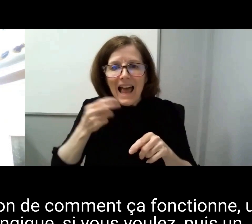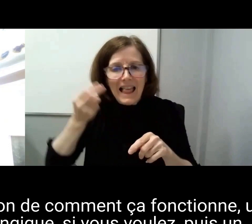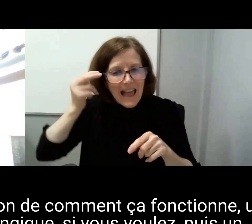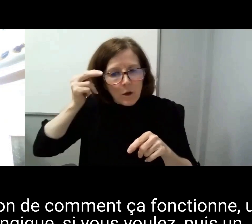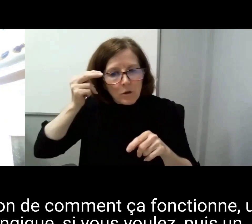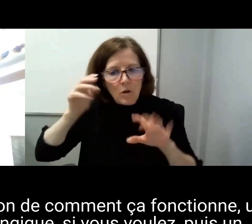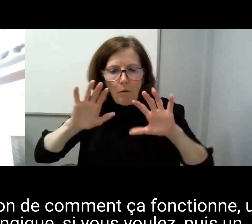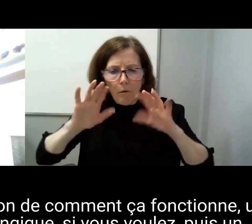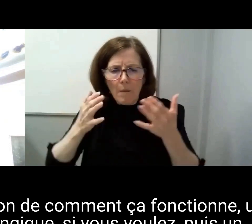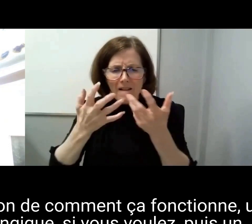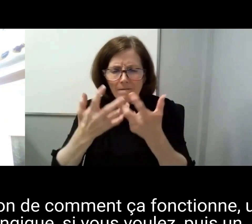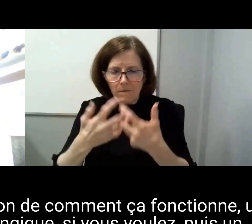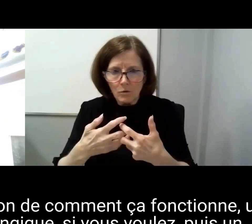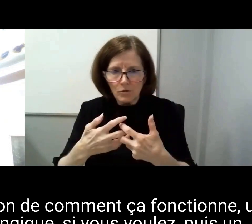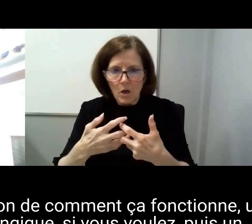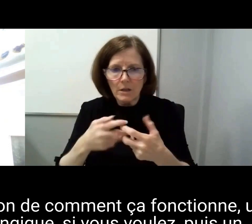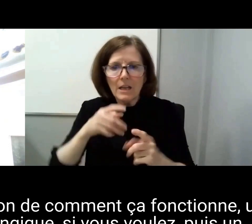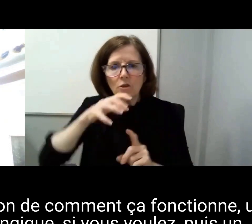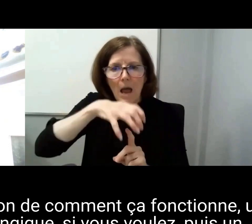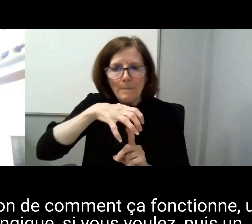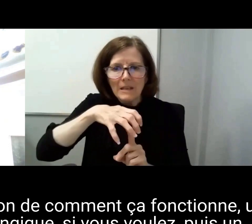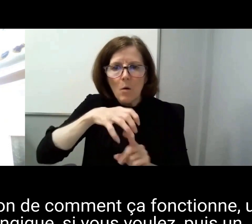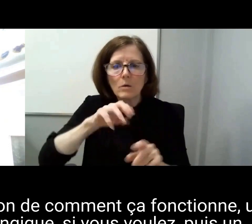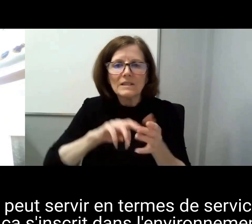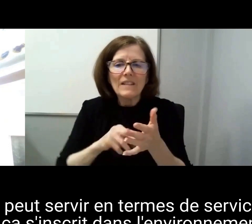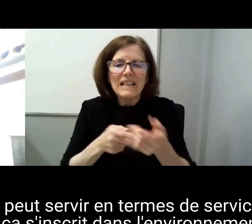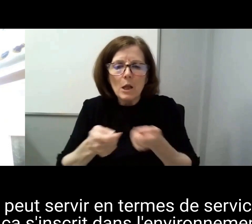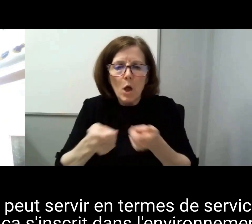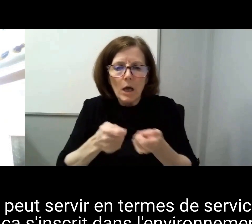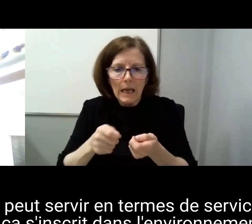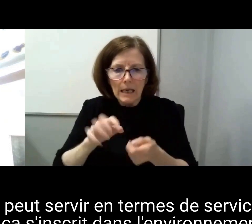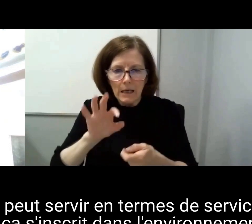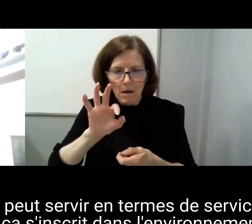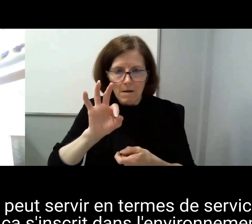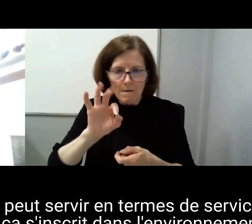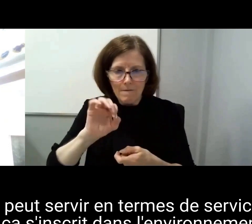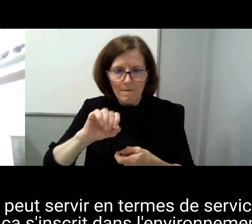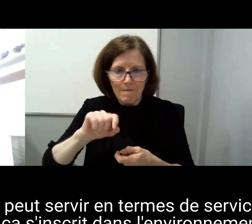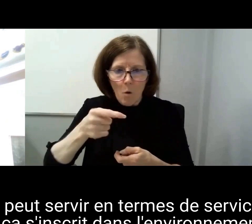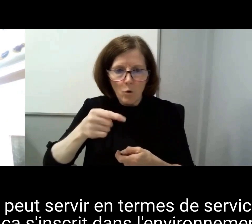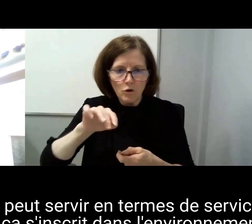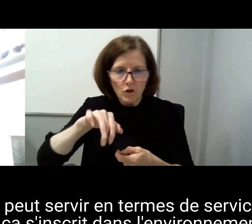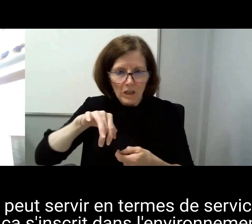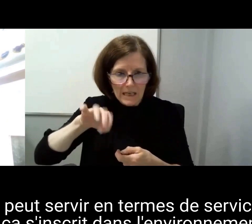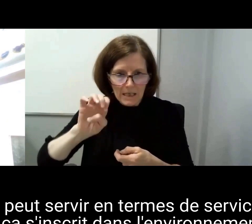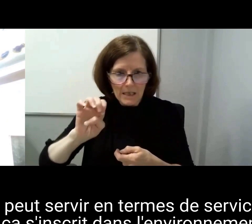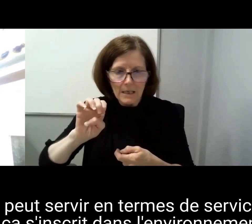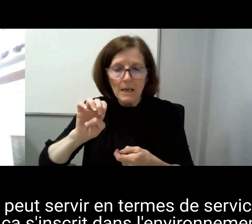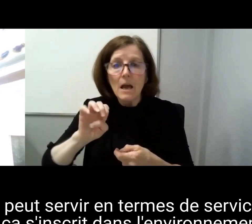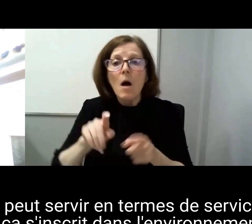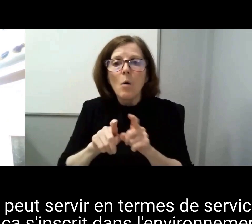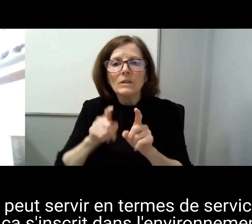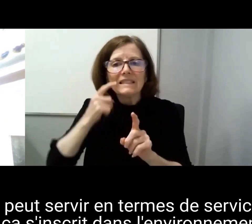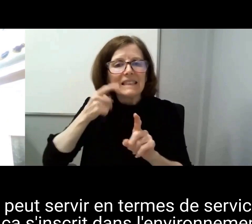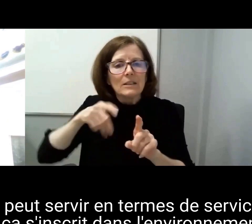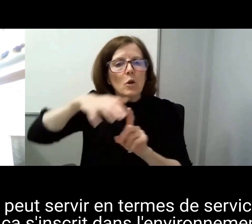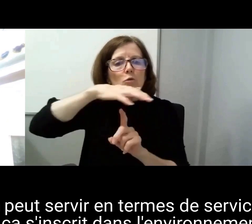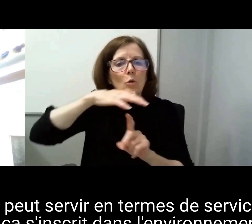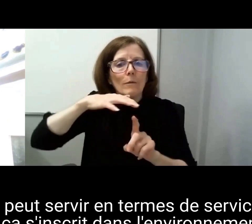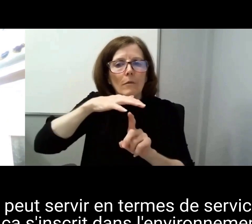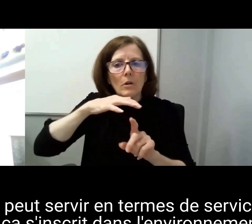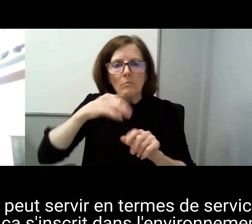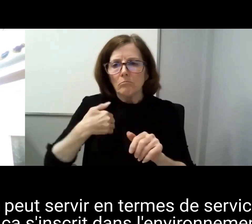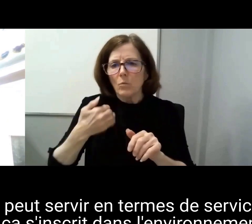là, le règne fongique, si vous voulez, puis un tout petit survol de à quoi ça peut servir en termes